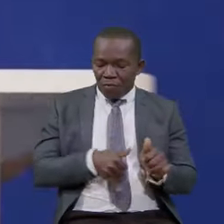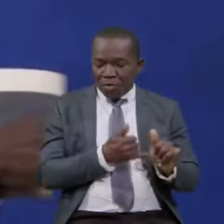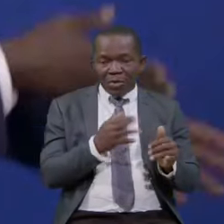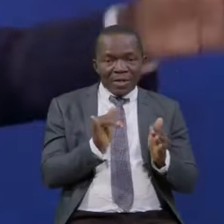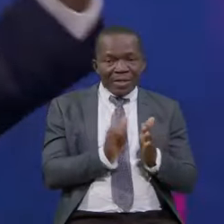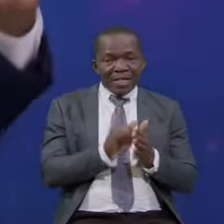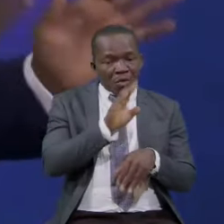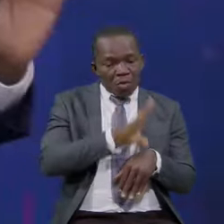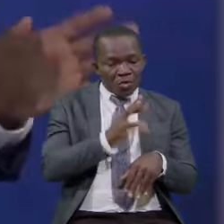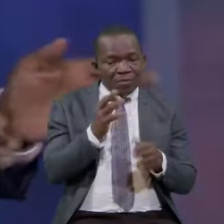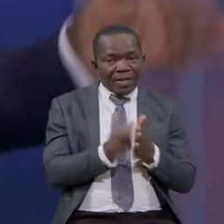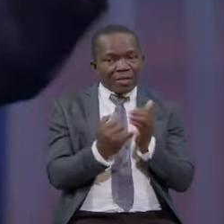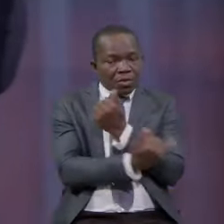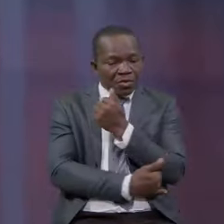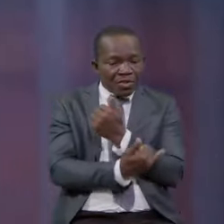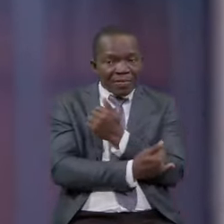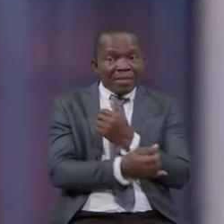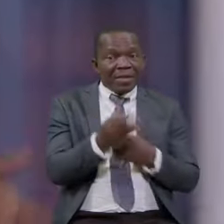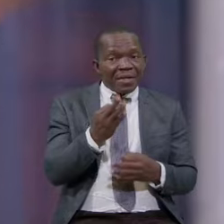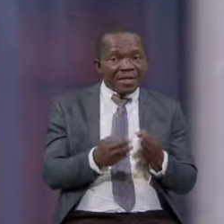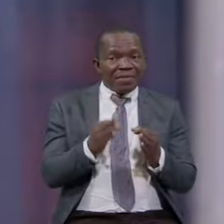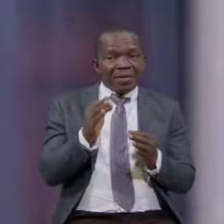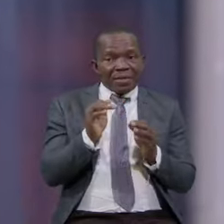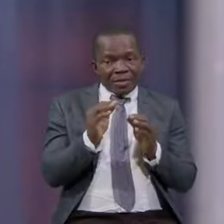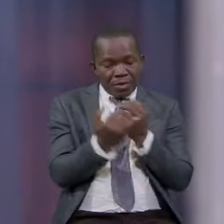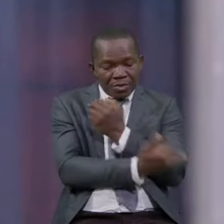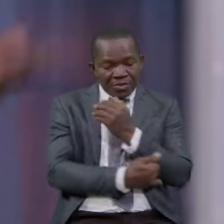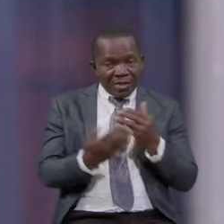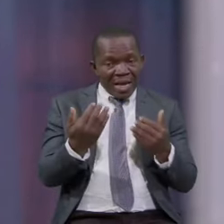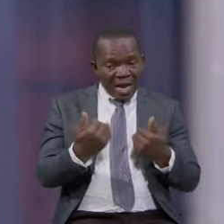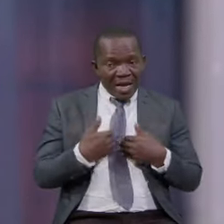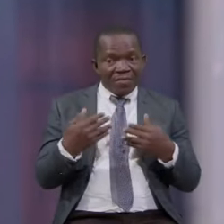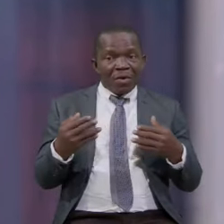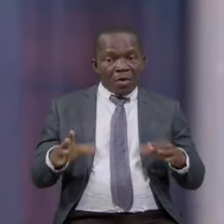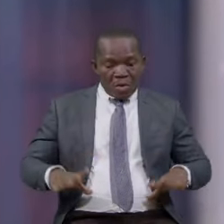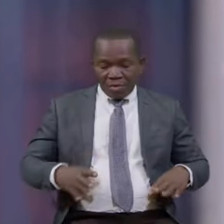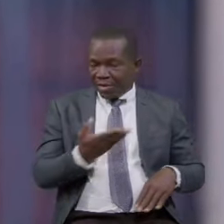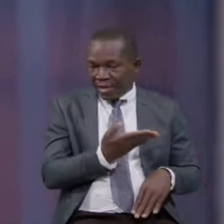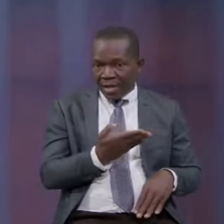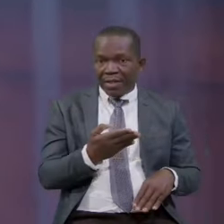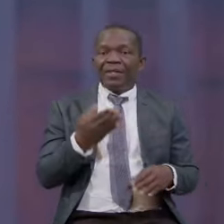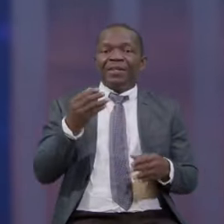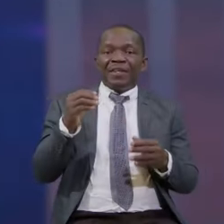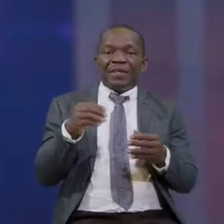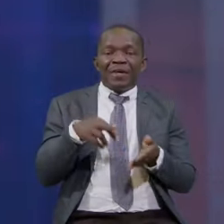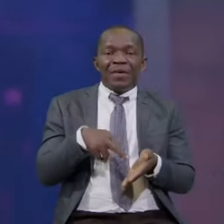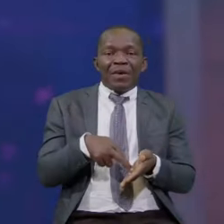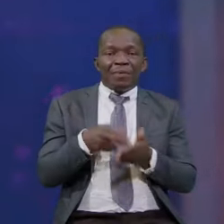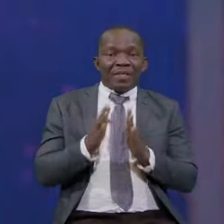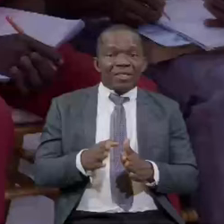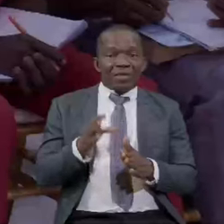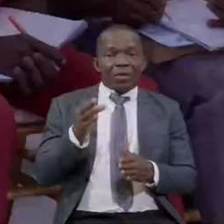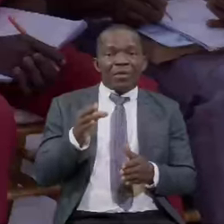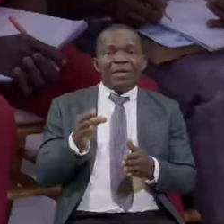dit qu'ils sont en congé les ambassadeurs représentant son pays l'ambassadeur de Christ représente